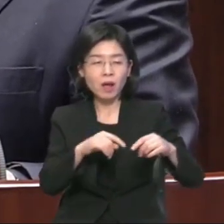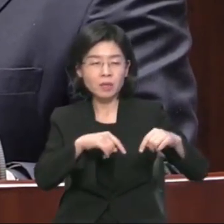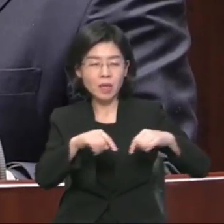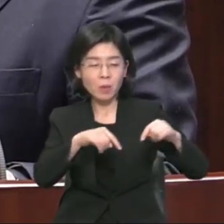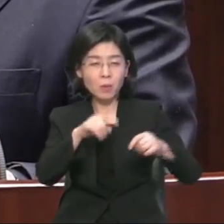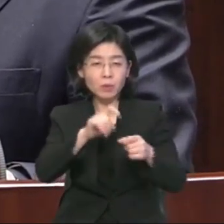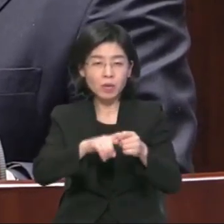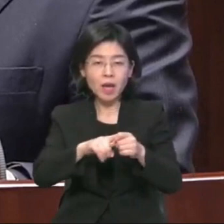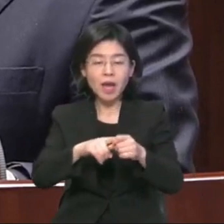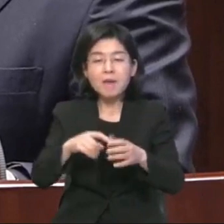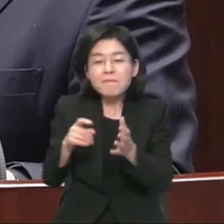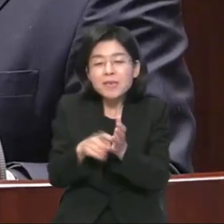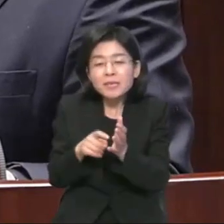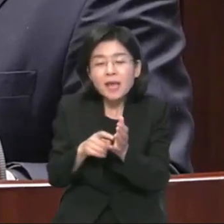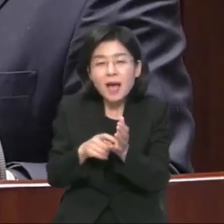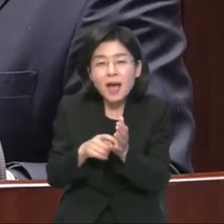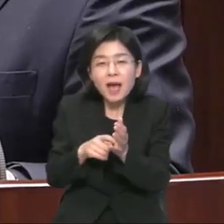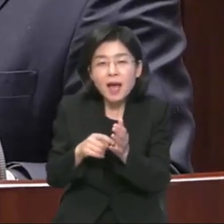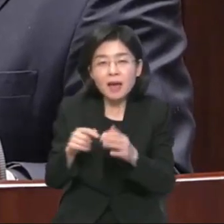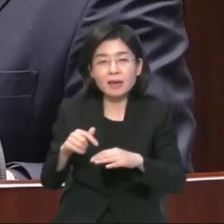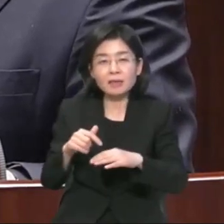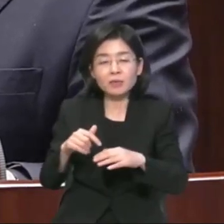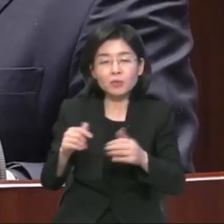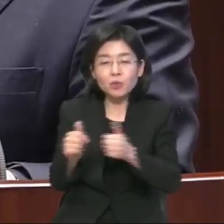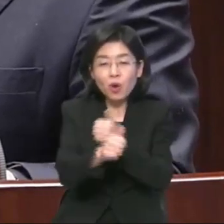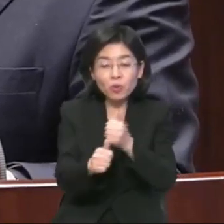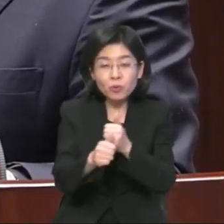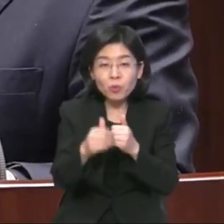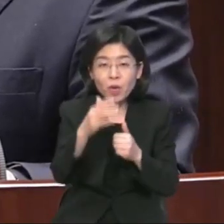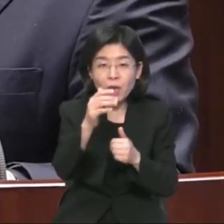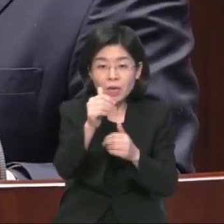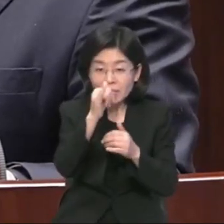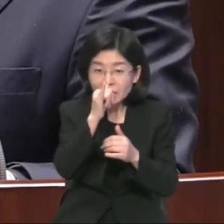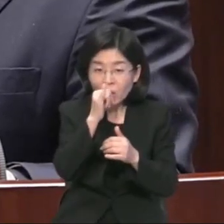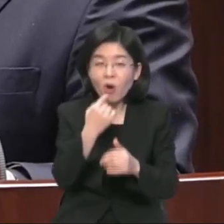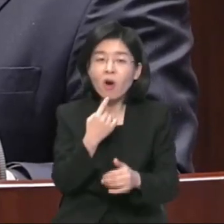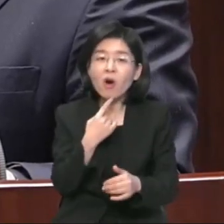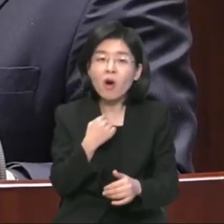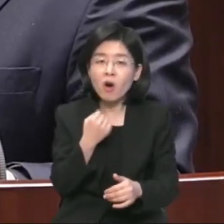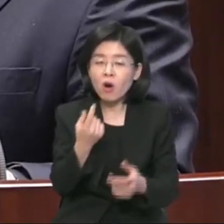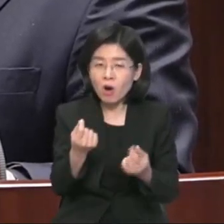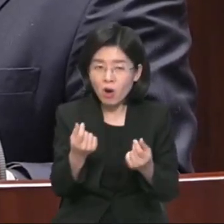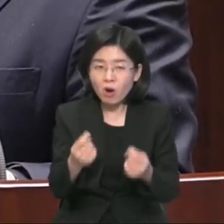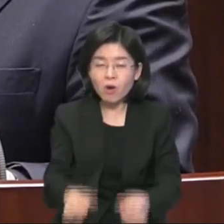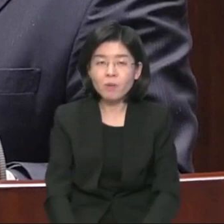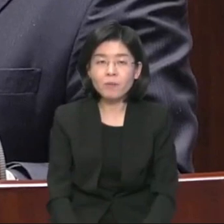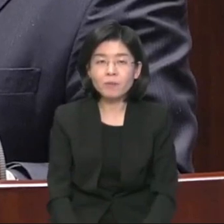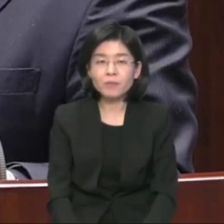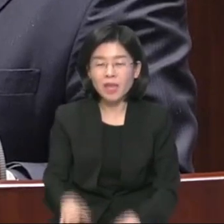때까지는 비상기획위원회가 총리실 산하에 있었습니다. 예, 있었죠. 예. 이명박 정부 때 그것을